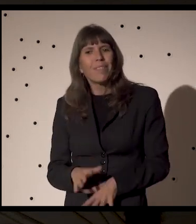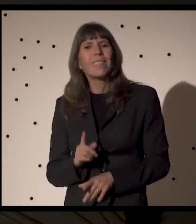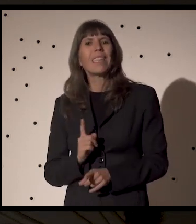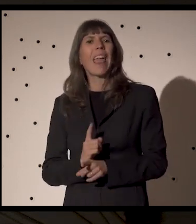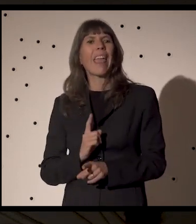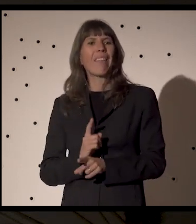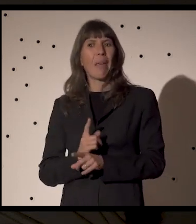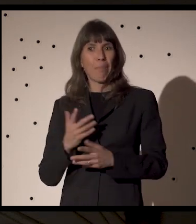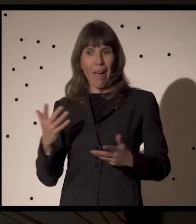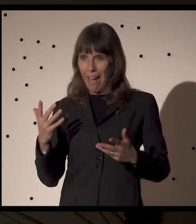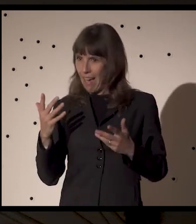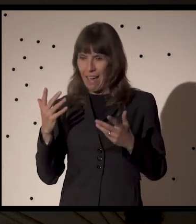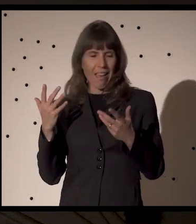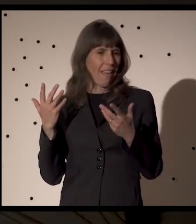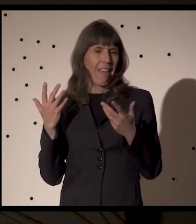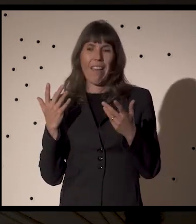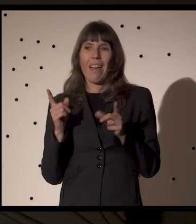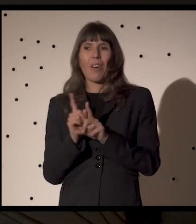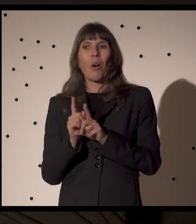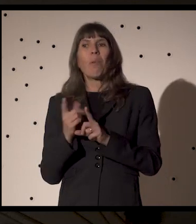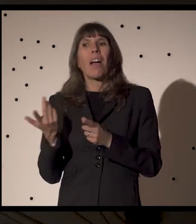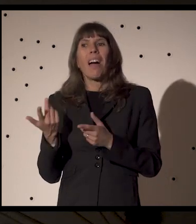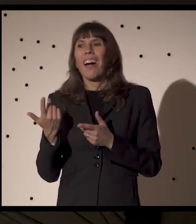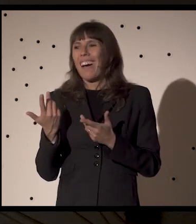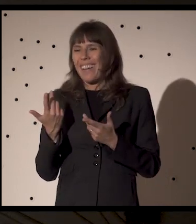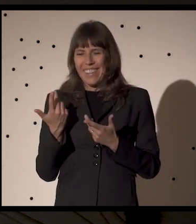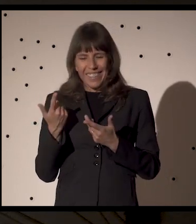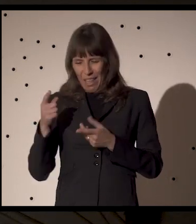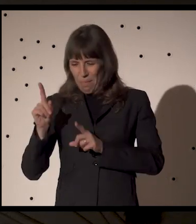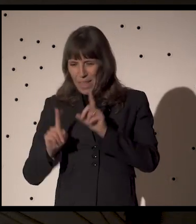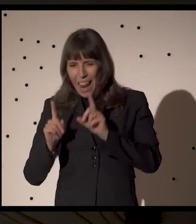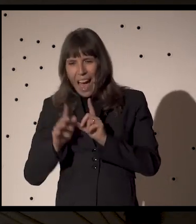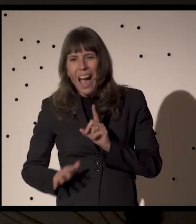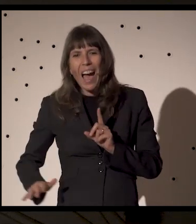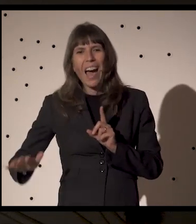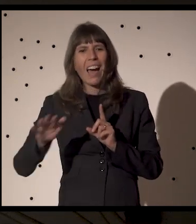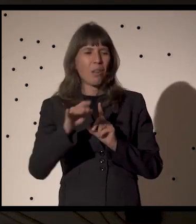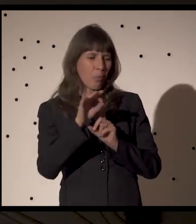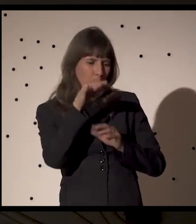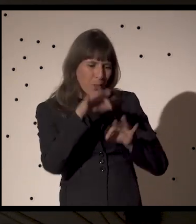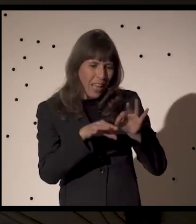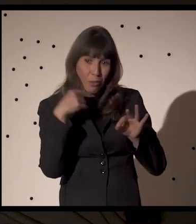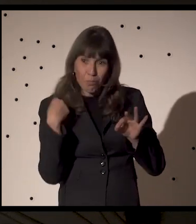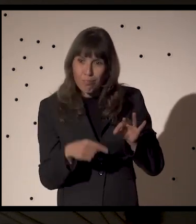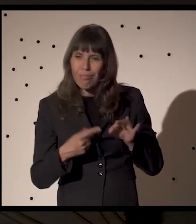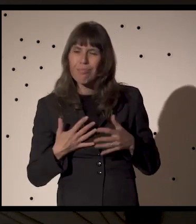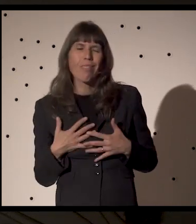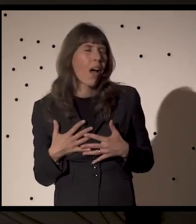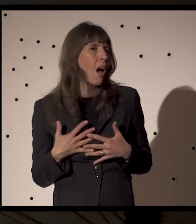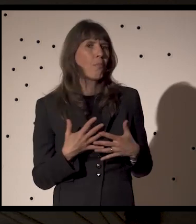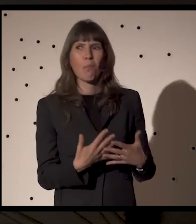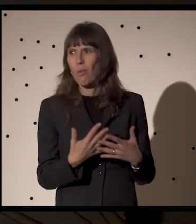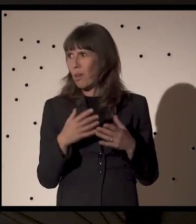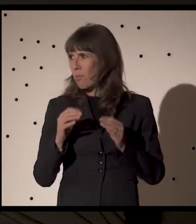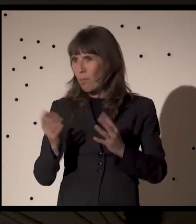ha dedicato a questo teatro viene dimostrato tutti i giorni tutti gli anni e la partecipazione così numerosa anche